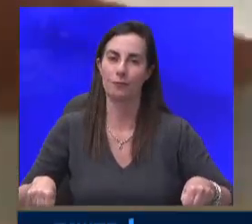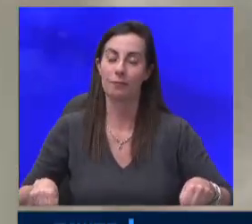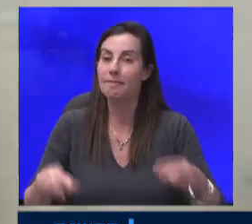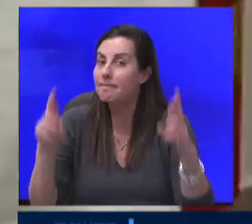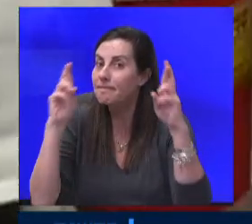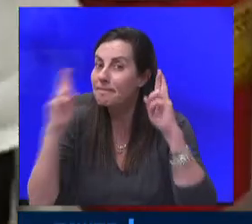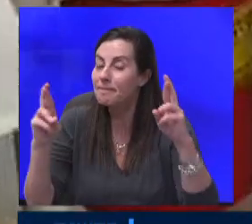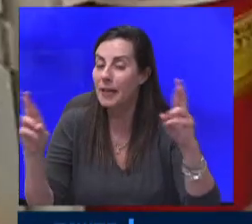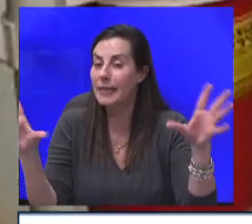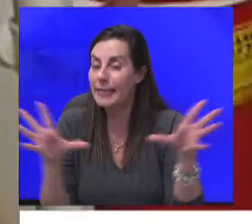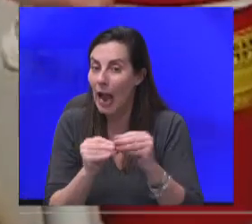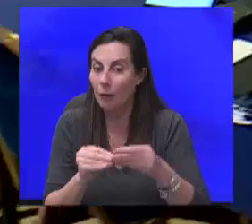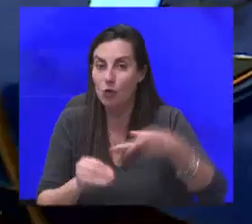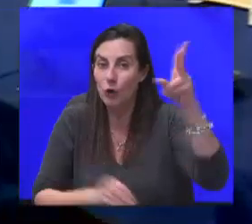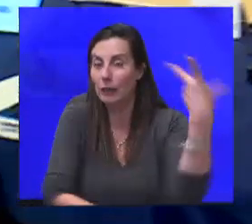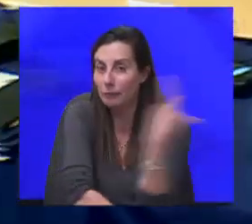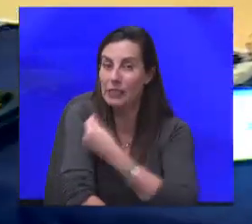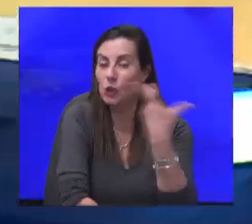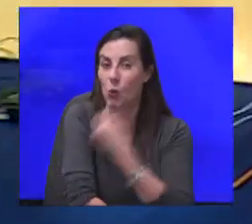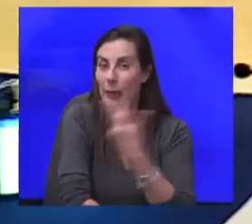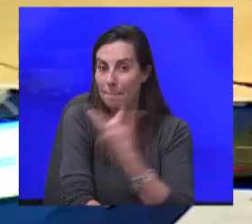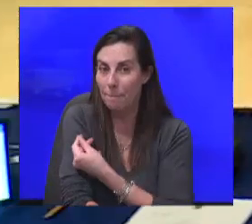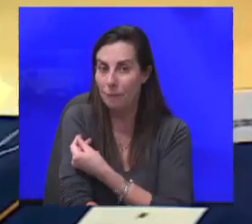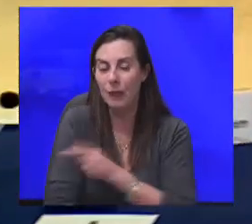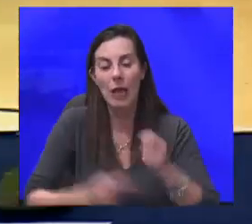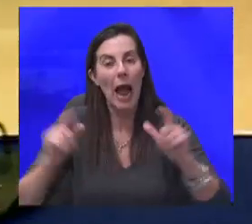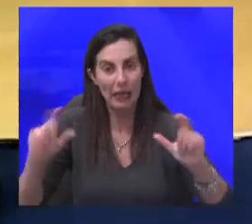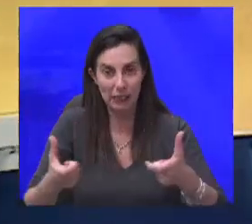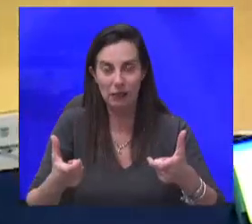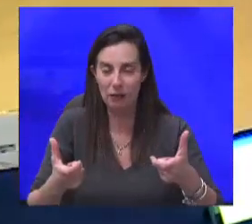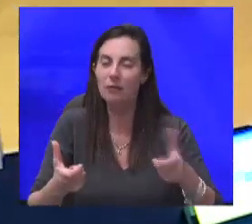שיחד עם התגברות מבצע חיסון האוכלוסייה, הסגר הזה יהיה גם האחרון.